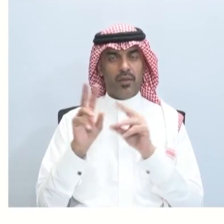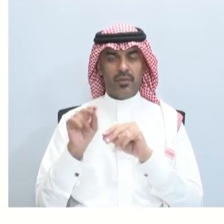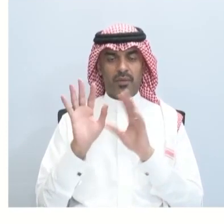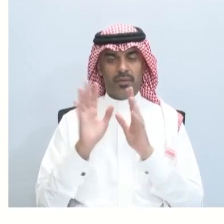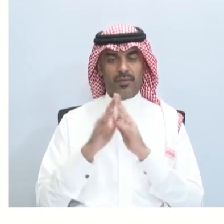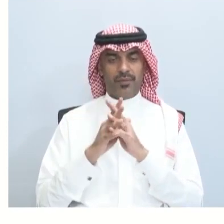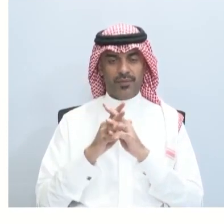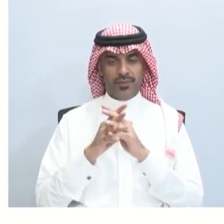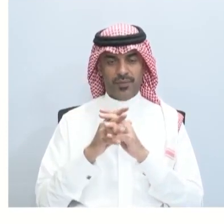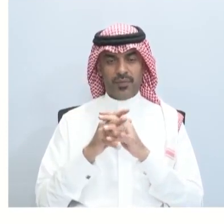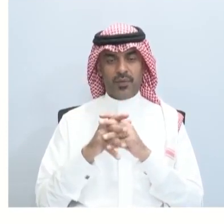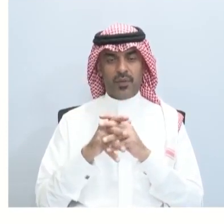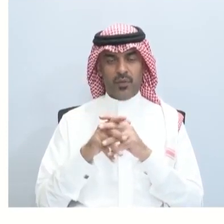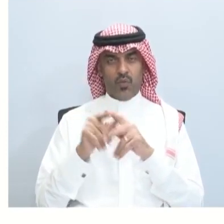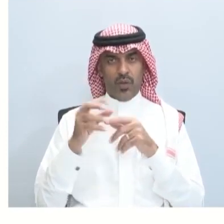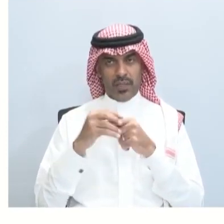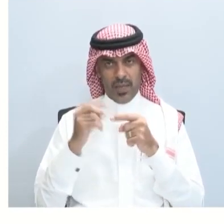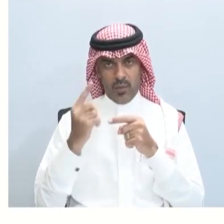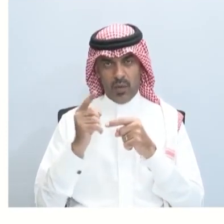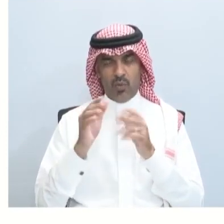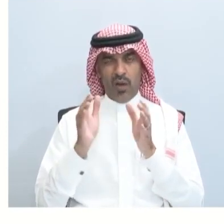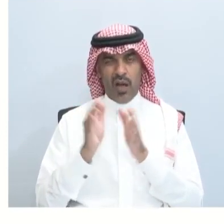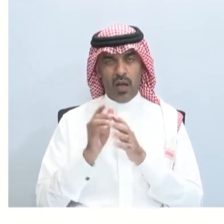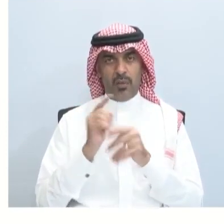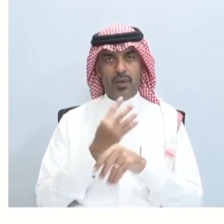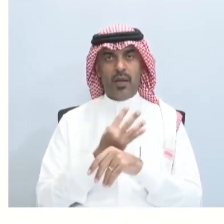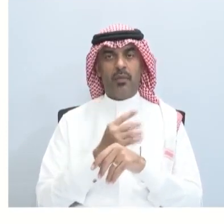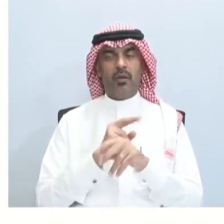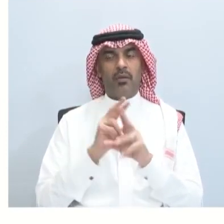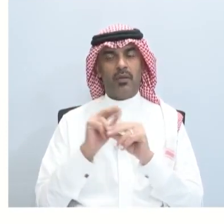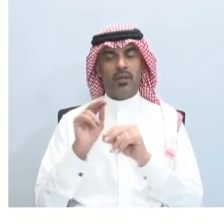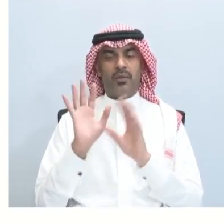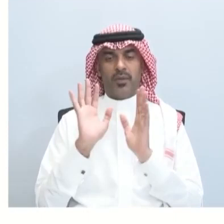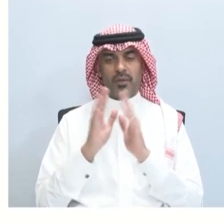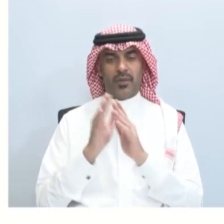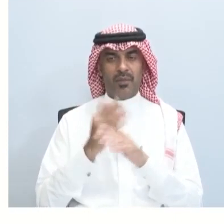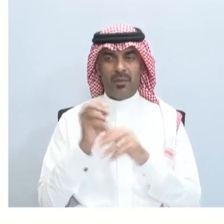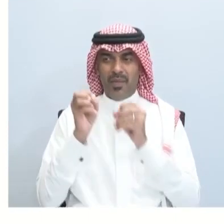وسالب واحد هو اقل من اربعه اذا تبقى المتباينه صحيحه